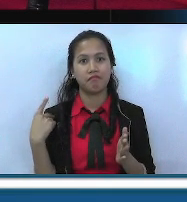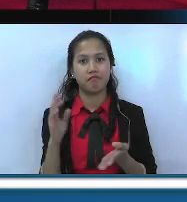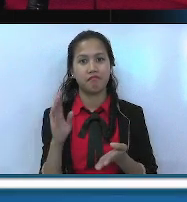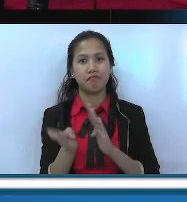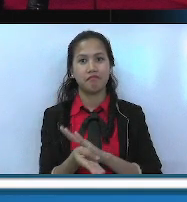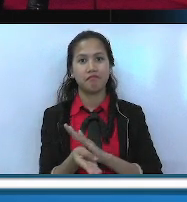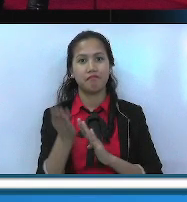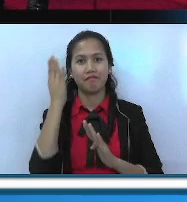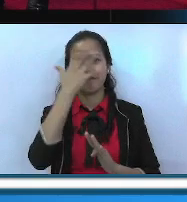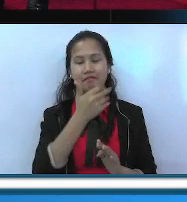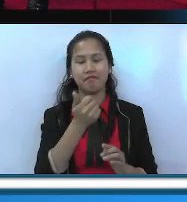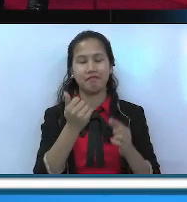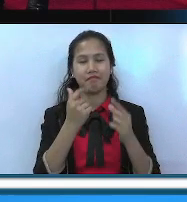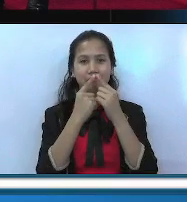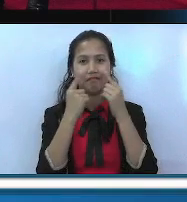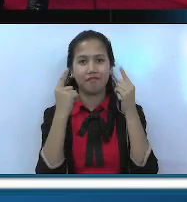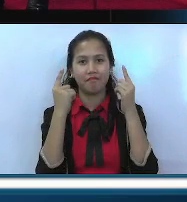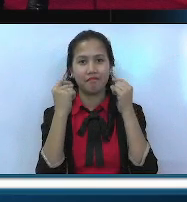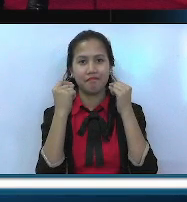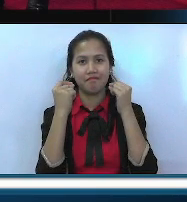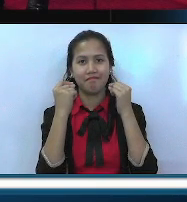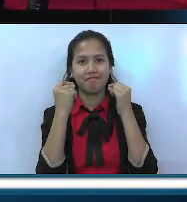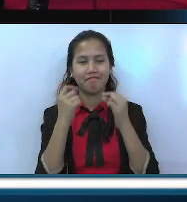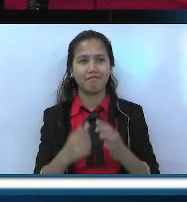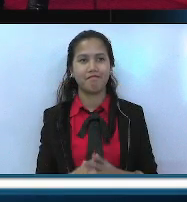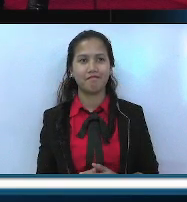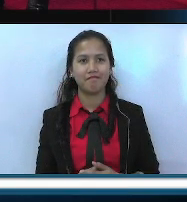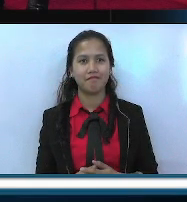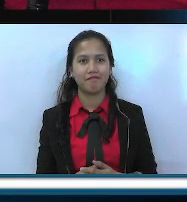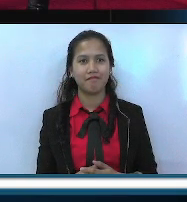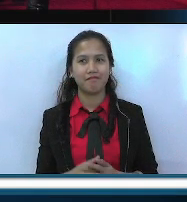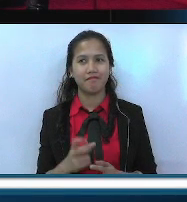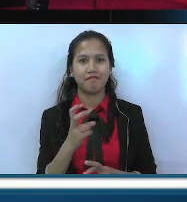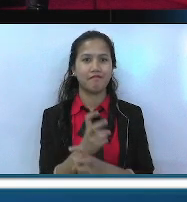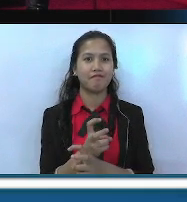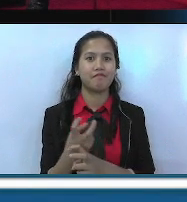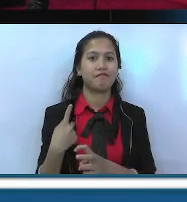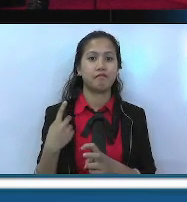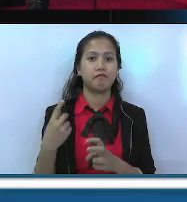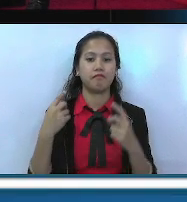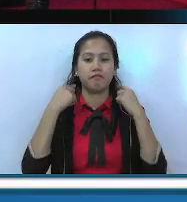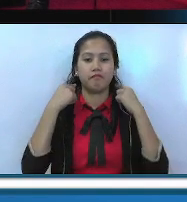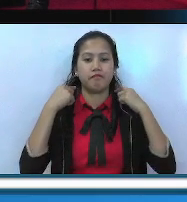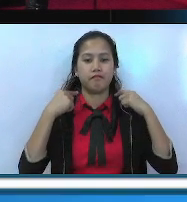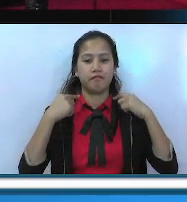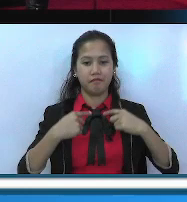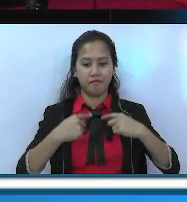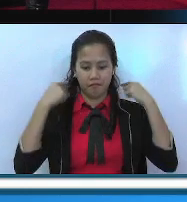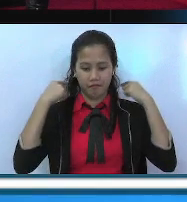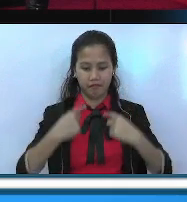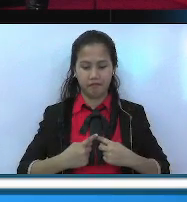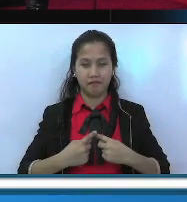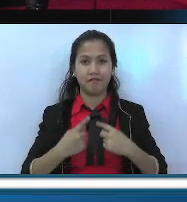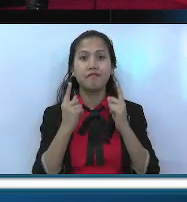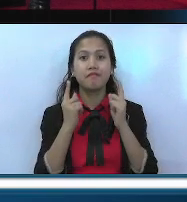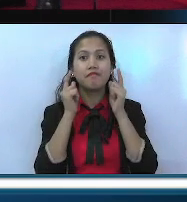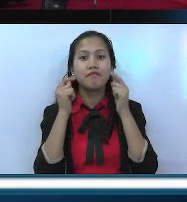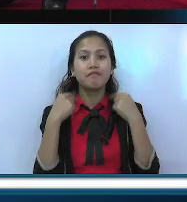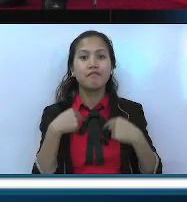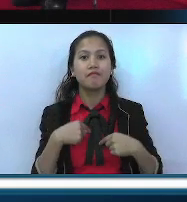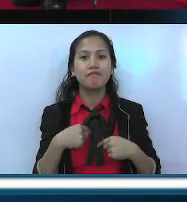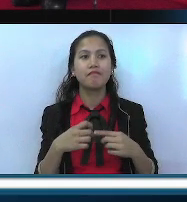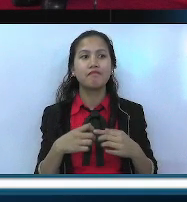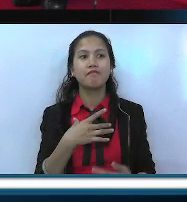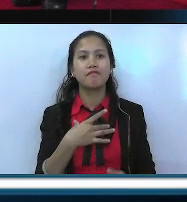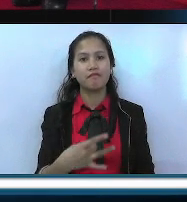nun, meron pa yung mga, may mga pansabit pa sa laig yan eh. Oo nga. Yung may ano pa, may chain pa. Oo, naging jewelry na yung face mask eh. Yan